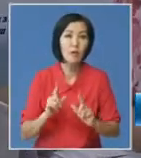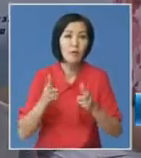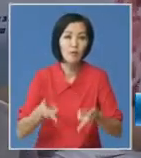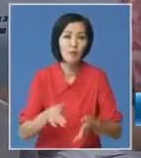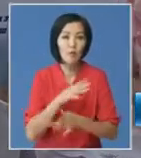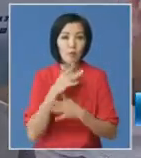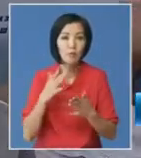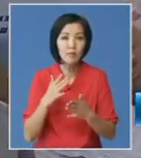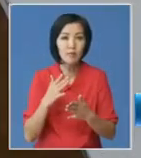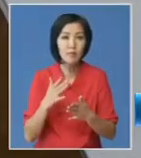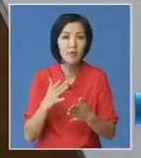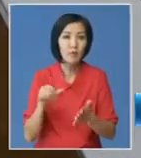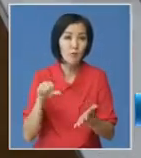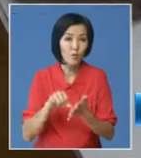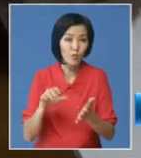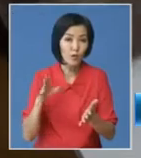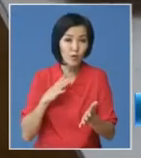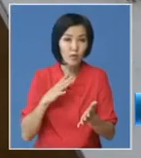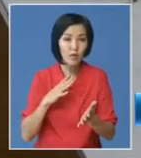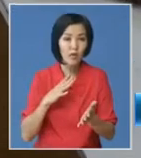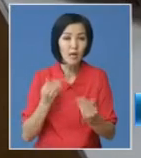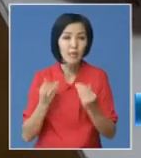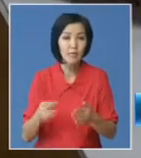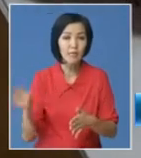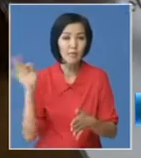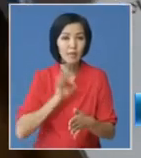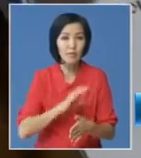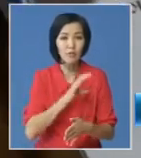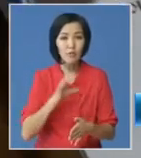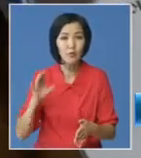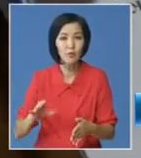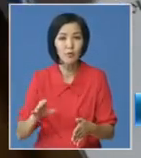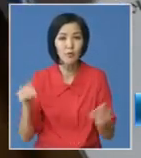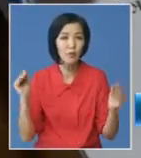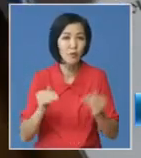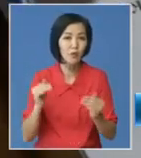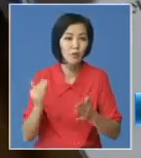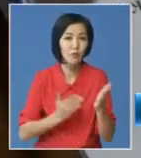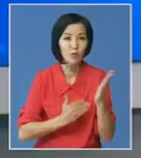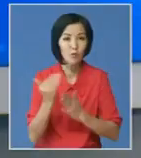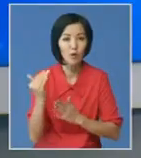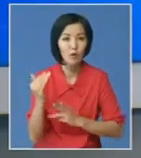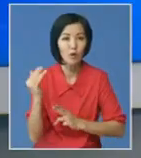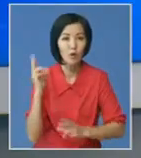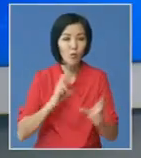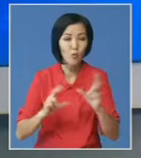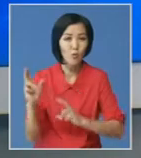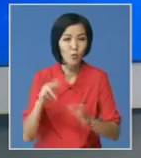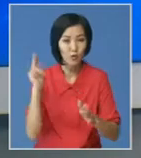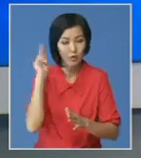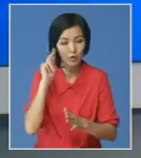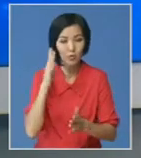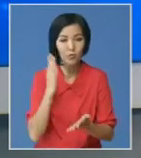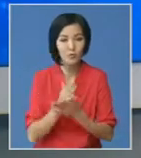басым бөлігі оқуға түсті. Олар қазір еліміздің батысы мен солтүстігіндегі колледждер мен жоғарғы оқу орындарында білім алып